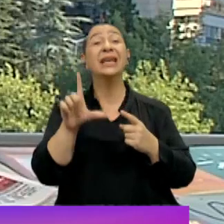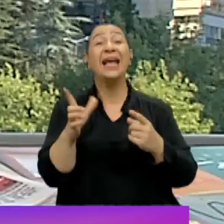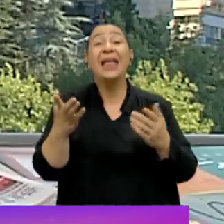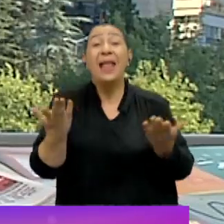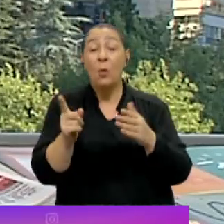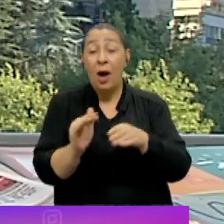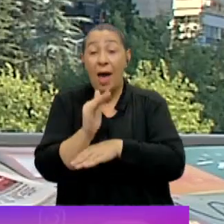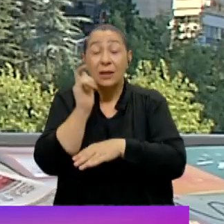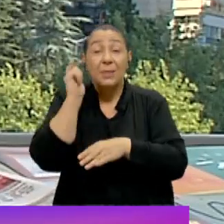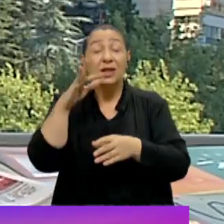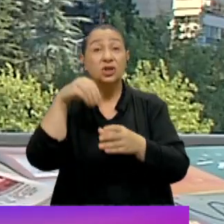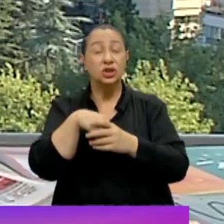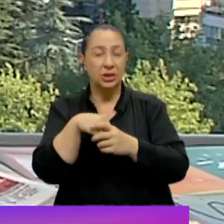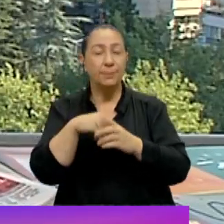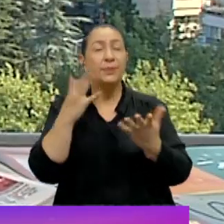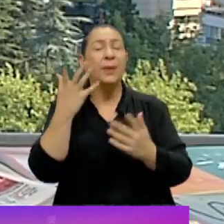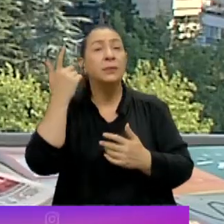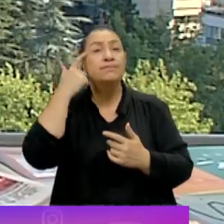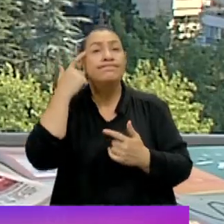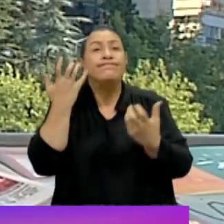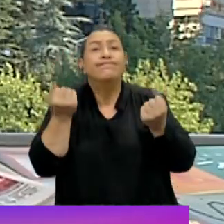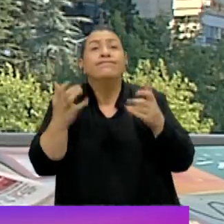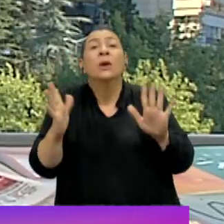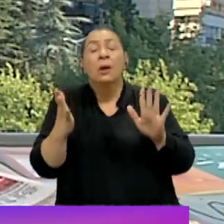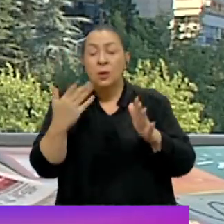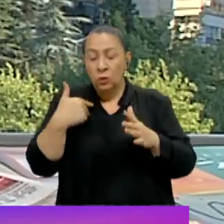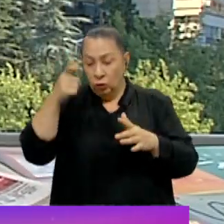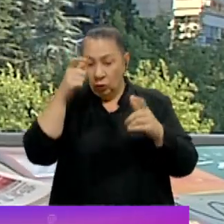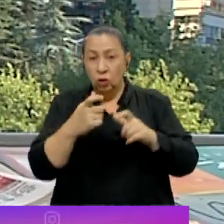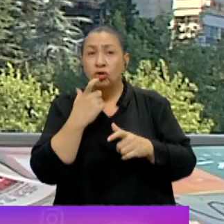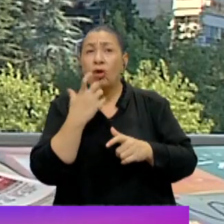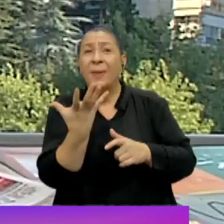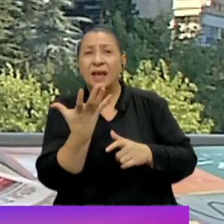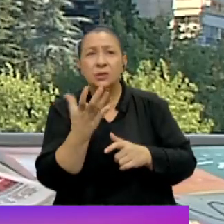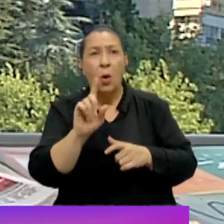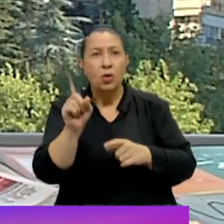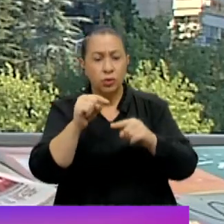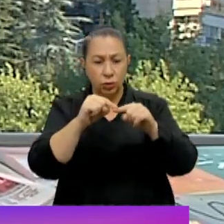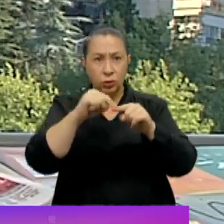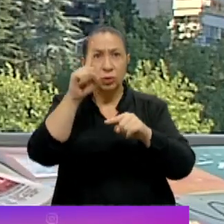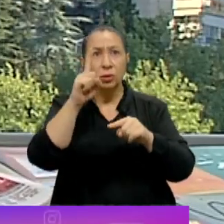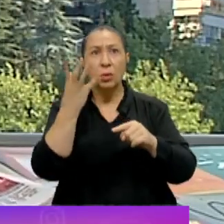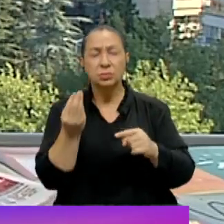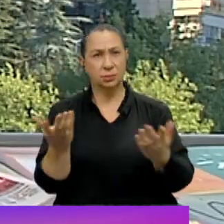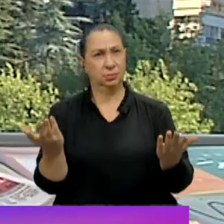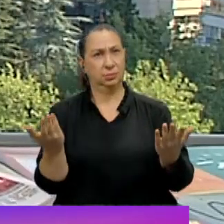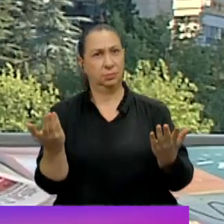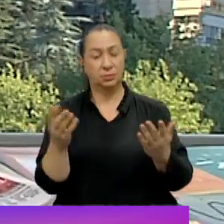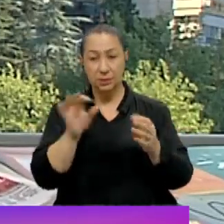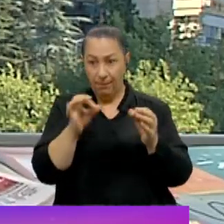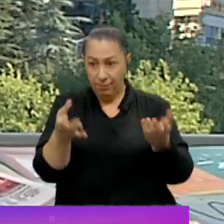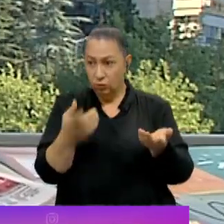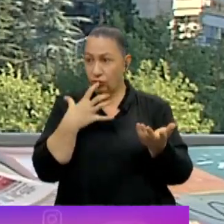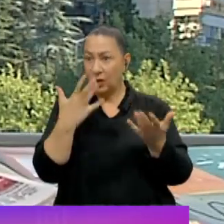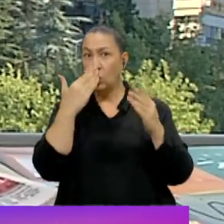hayat pahalılığı içinde? Tabii akıl sır ermiyor. Memleketimizde domatesin 10 lira 10 liranın üzerinde satılmasına, tam da